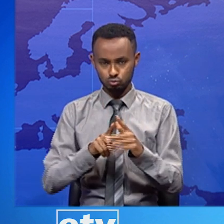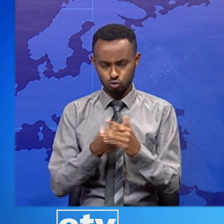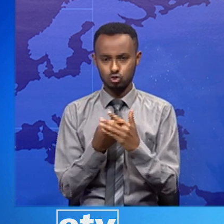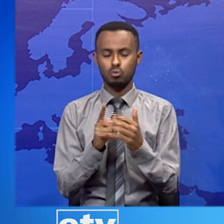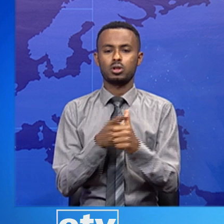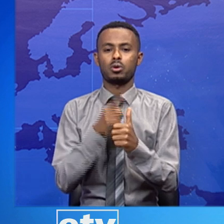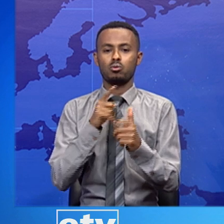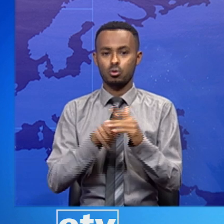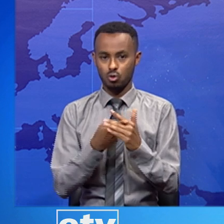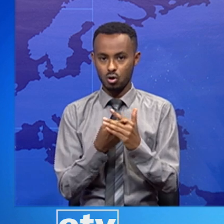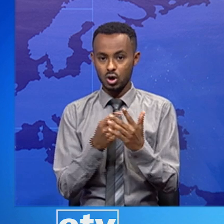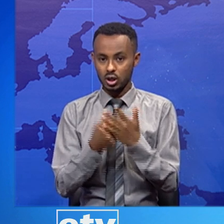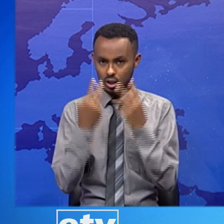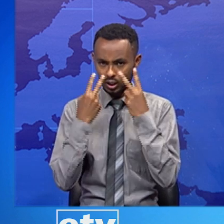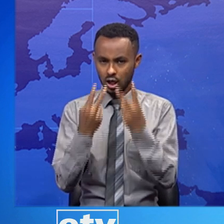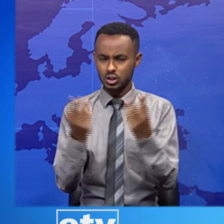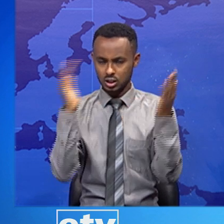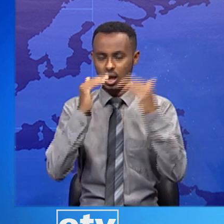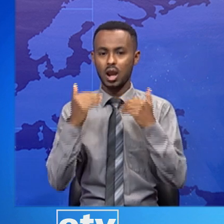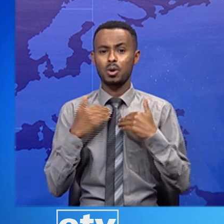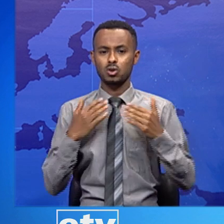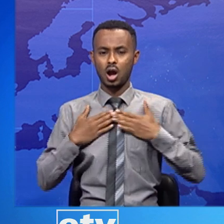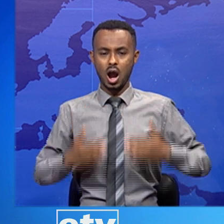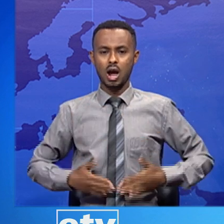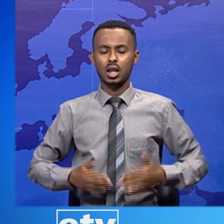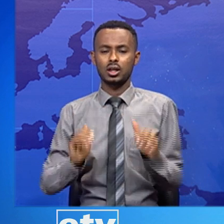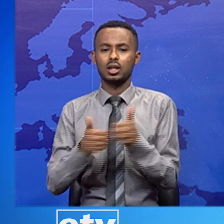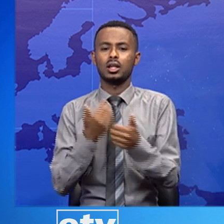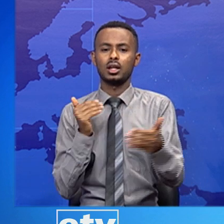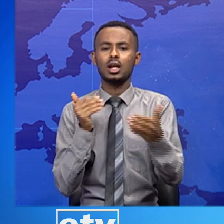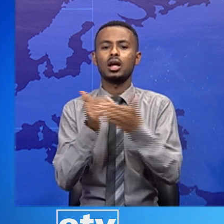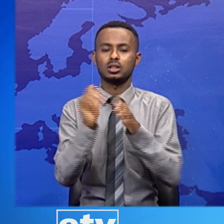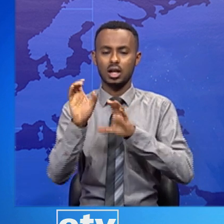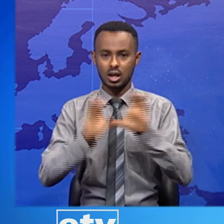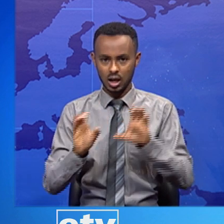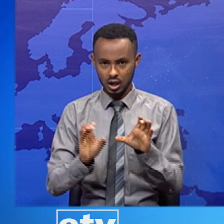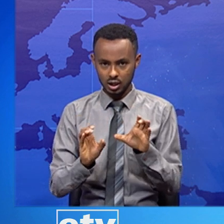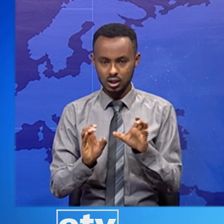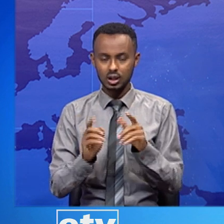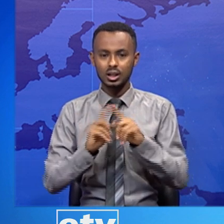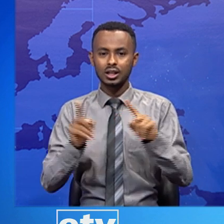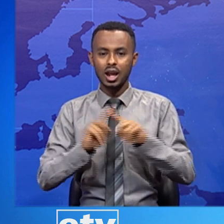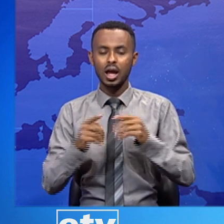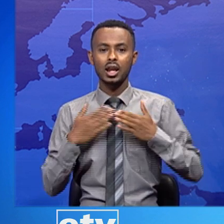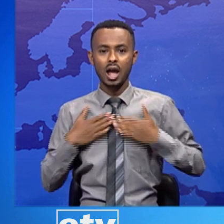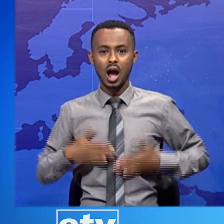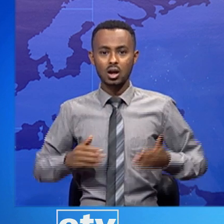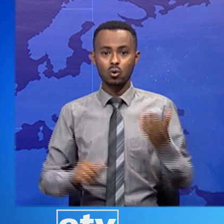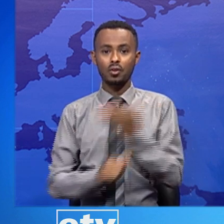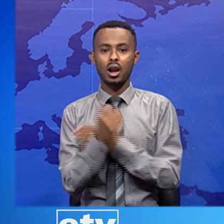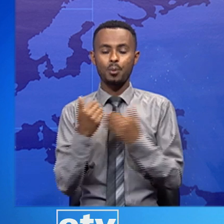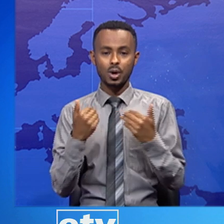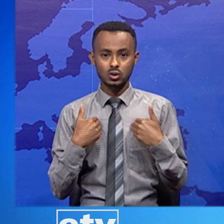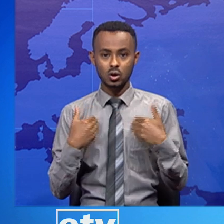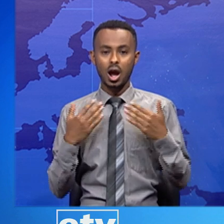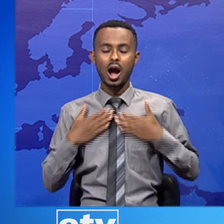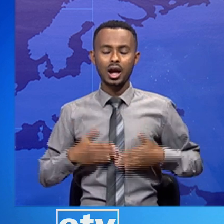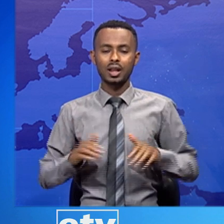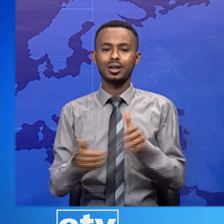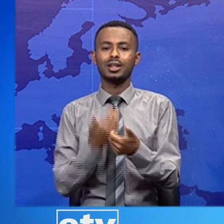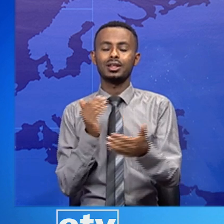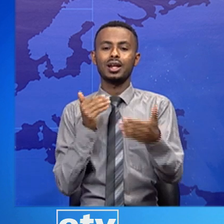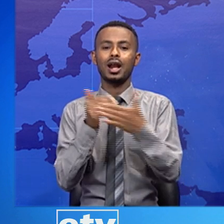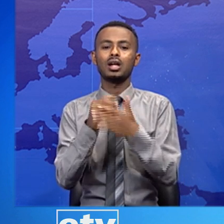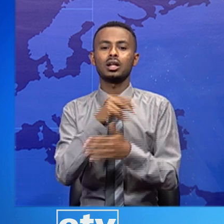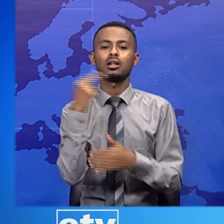ነው። ስለዚህ የእይታ ችግር ያለበት ጫጣላት እንዴት ተደራሽ እናደርጋለን የተለያየ አይነት ያገር ሊበታያቸው እንደምንቆጣ ያላት እንዴት